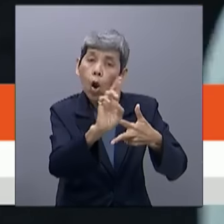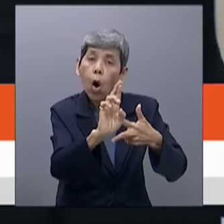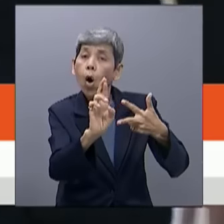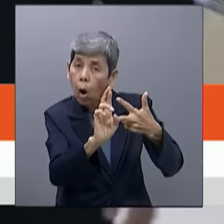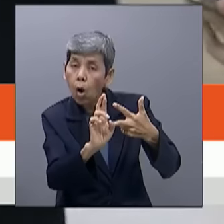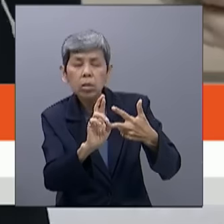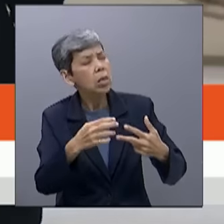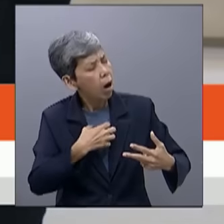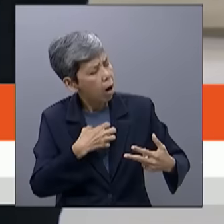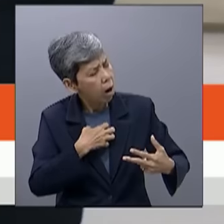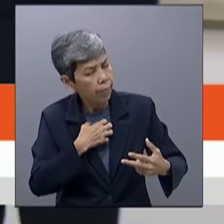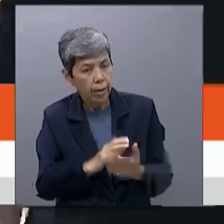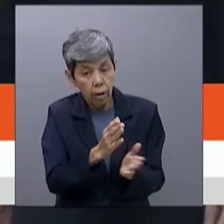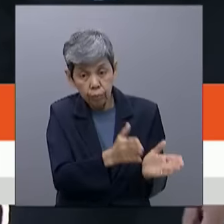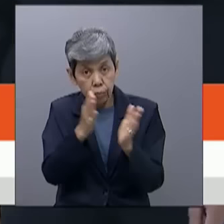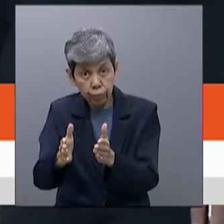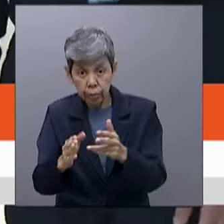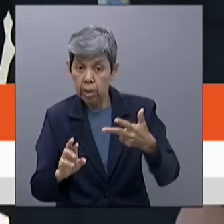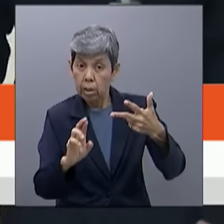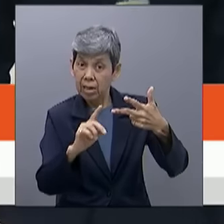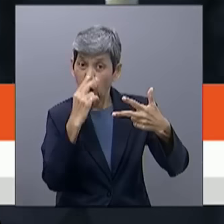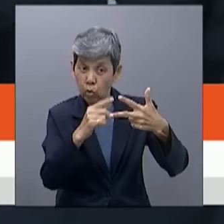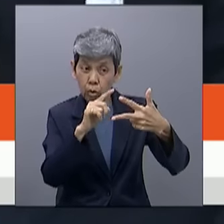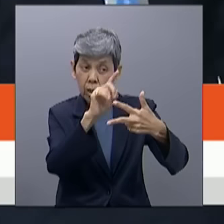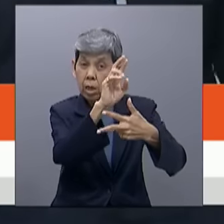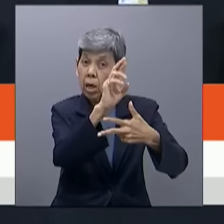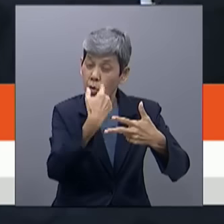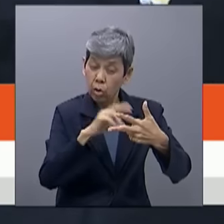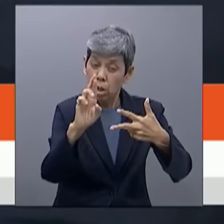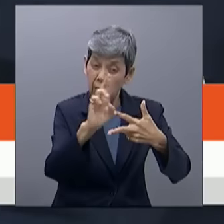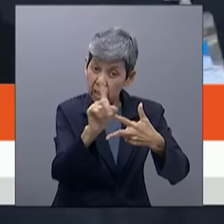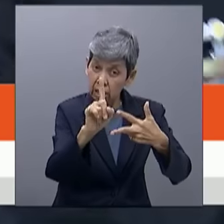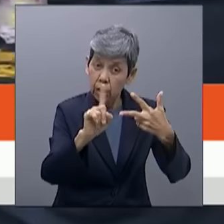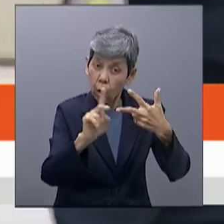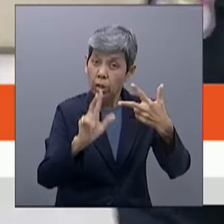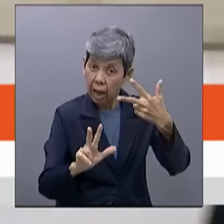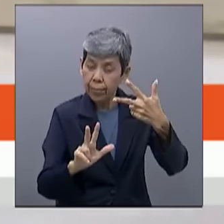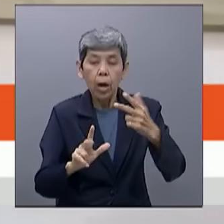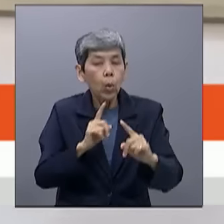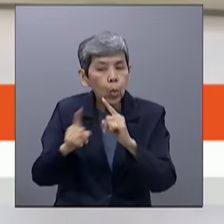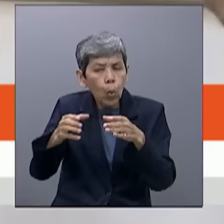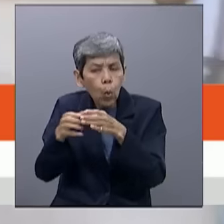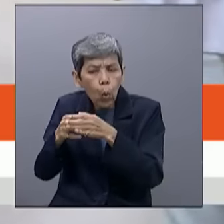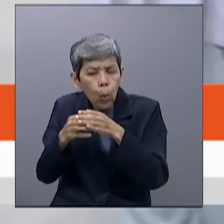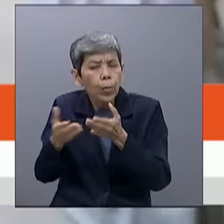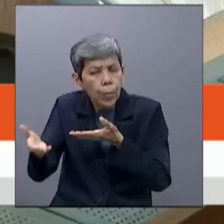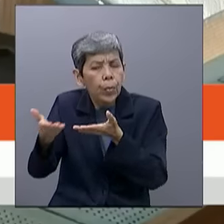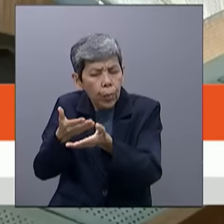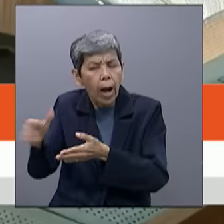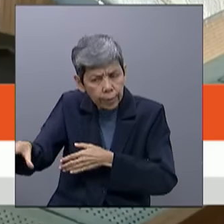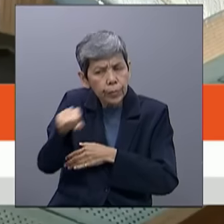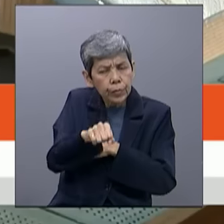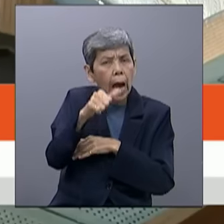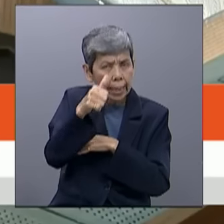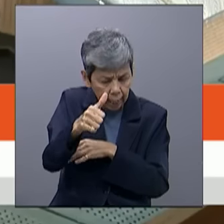านะแต่พอรองลำดับสามเท่าที่ผมเคยเห็นเนี่ยเขาก็จะประนอมกับกลุ่มอื่นๆนะเ